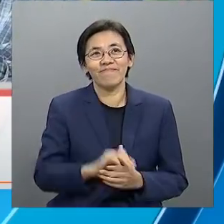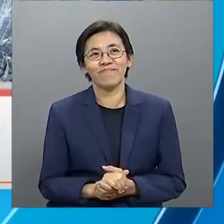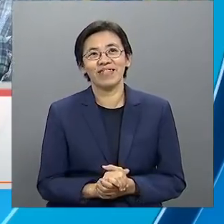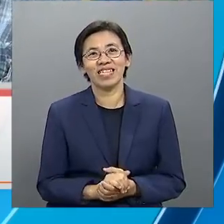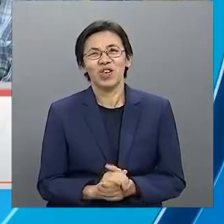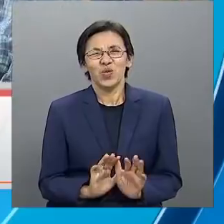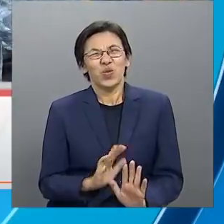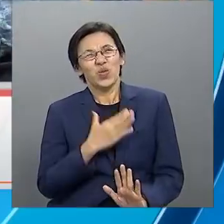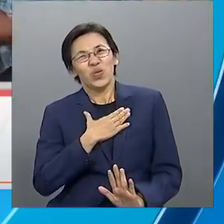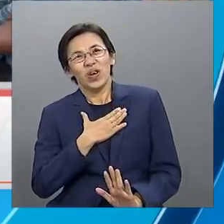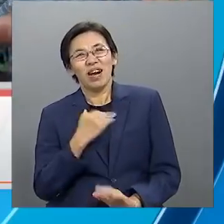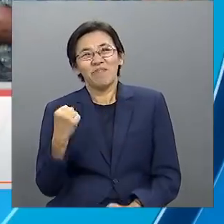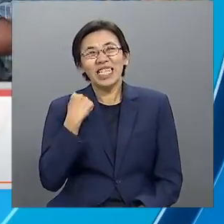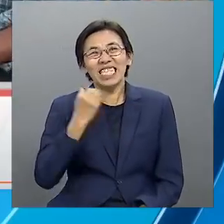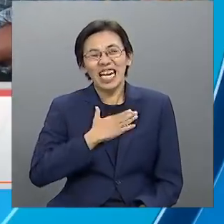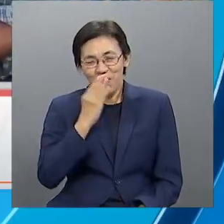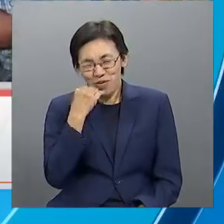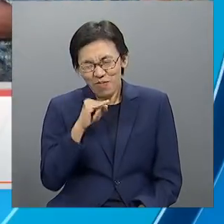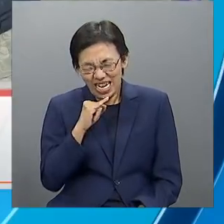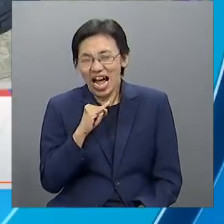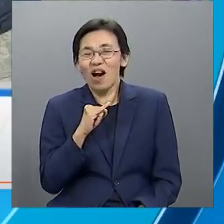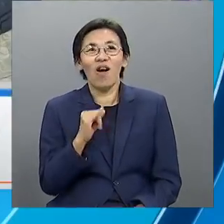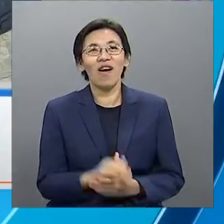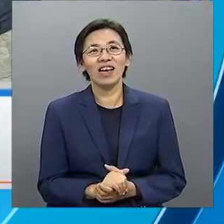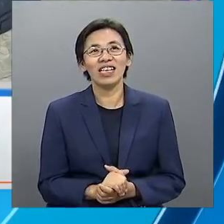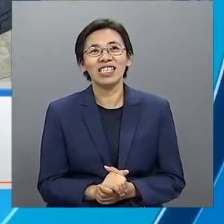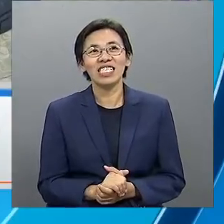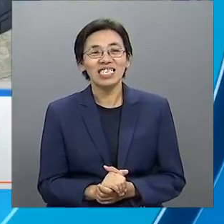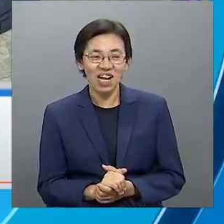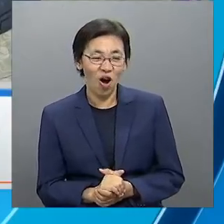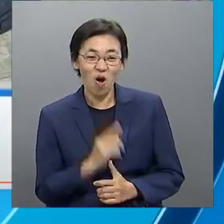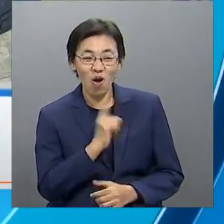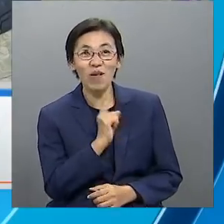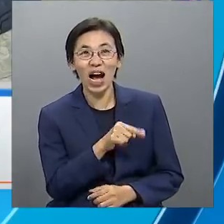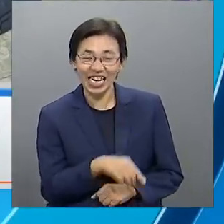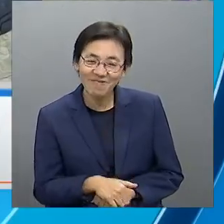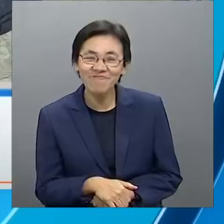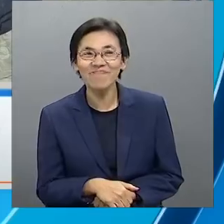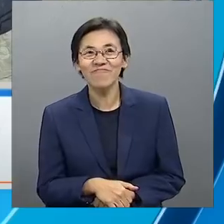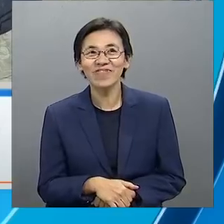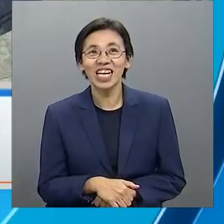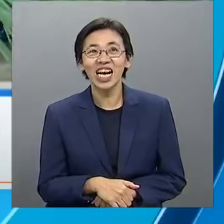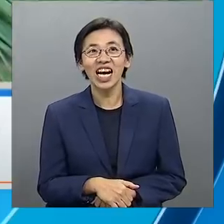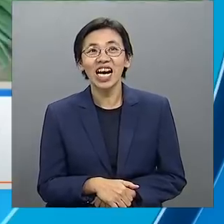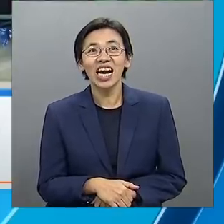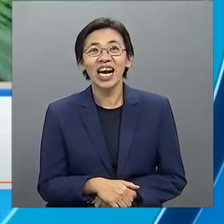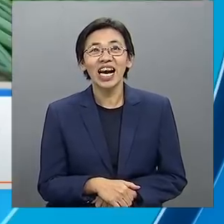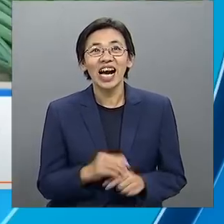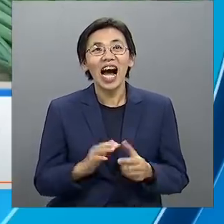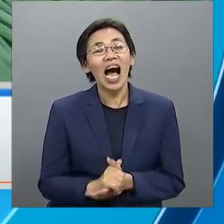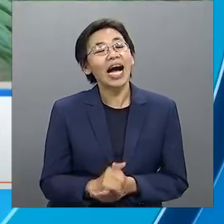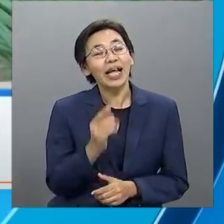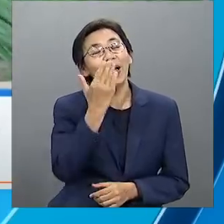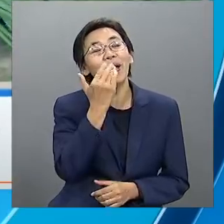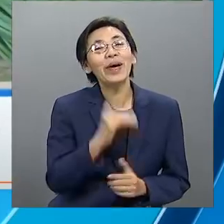วมั่นใจด้วยนะ แล้วจิกแรงมากด้วยนะ แล้วมั่นใจหันไปฟาดเขากลับด้วยนะว่าผมใส่รากต้นหอมมาทำไม ทีเนี้ยคุณผู้ชมเห็นแล้วใ